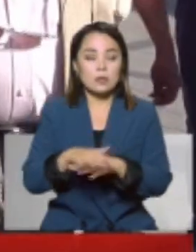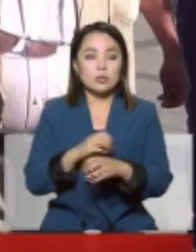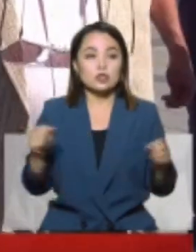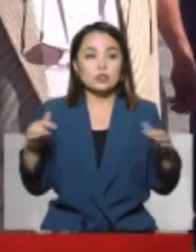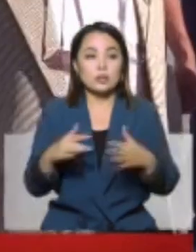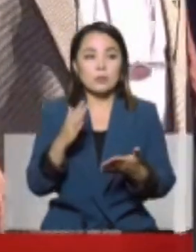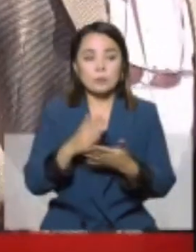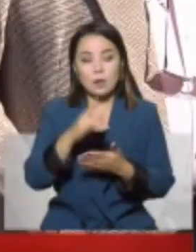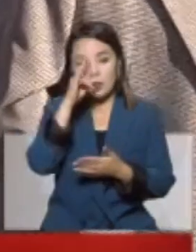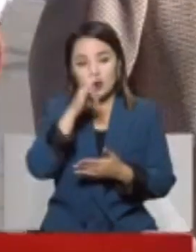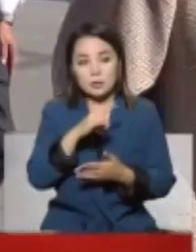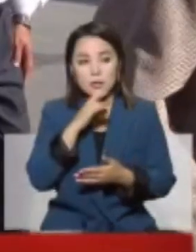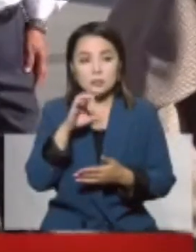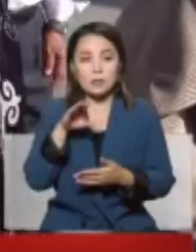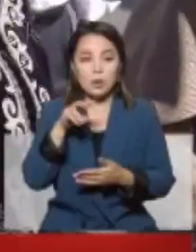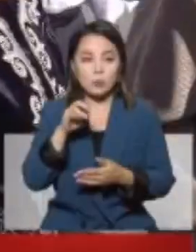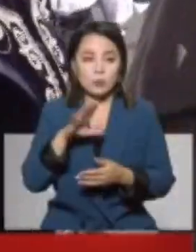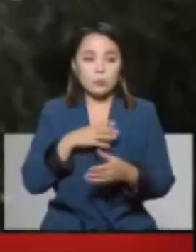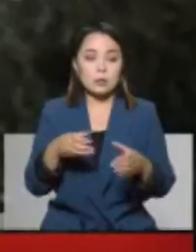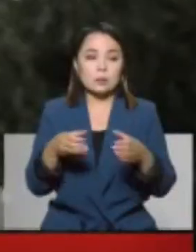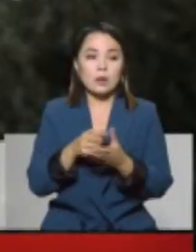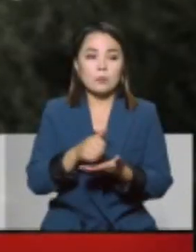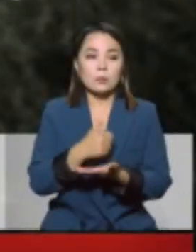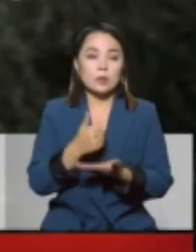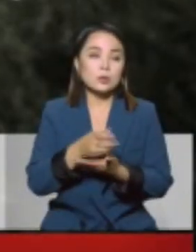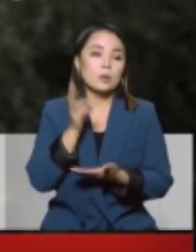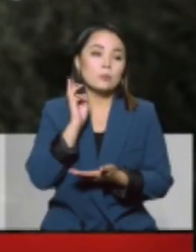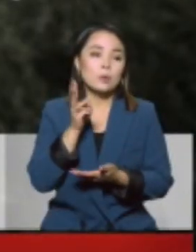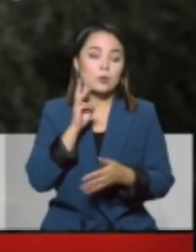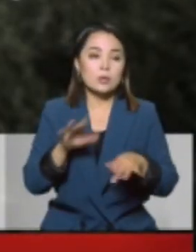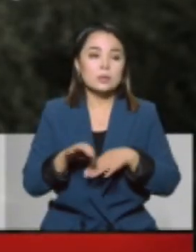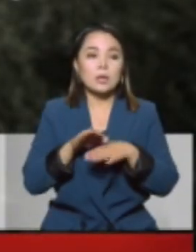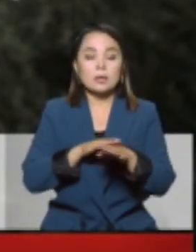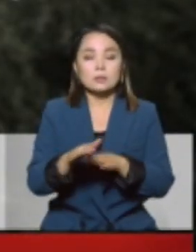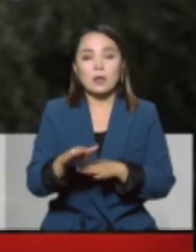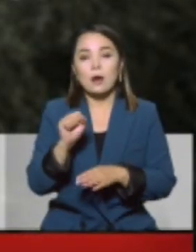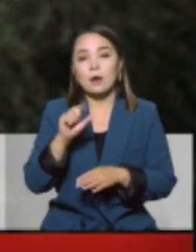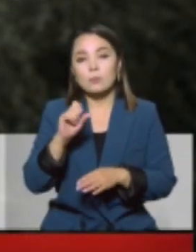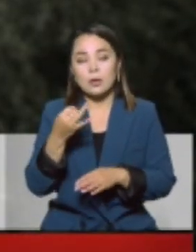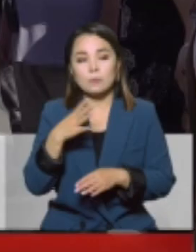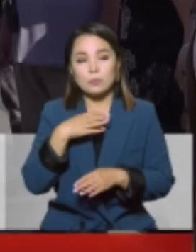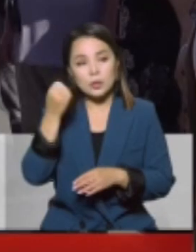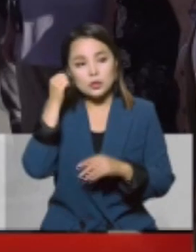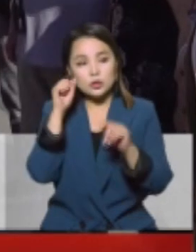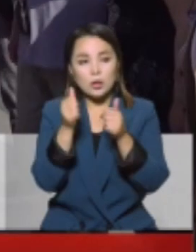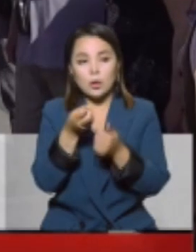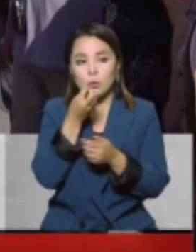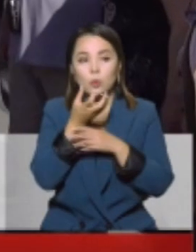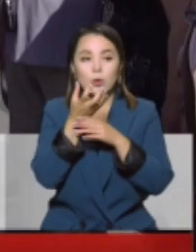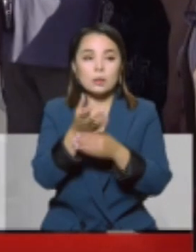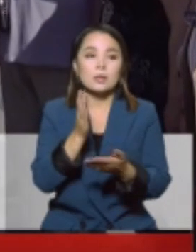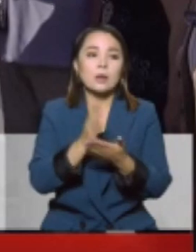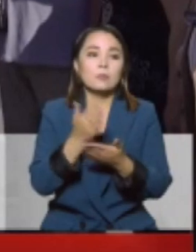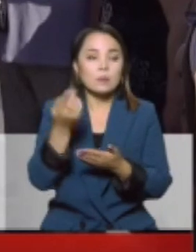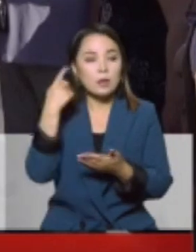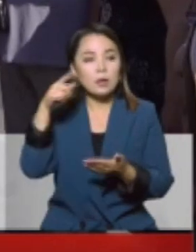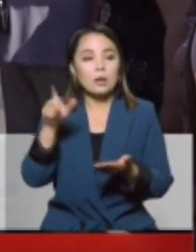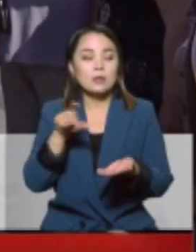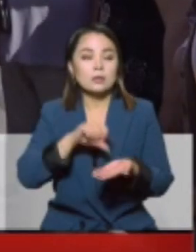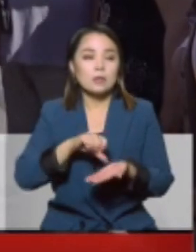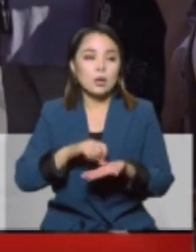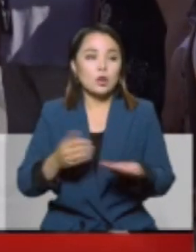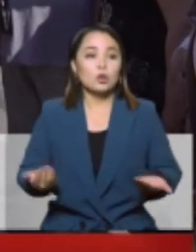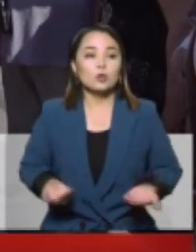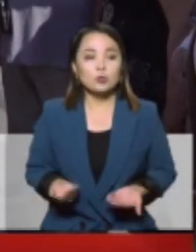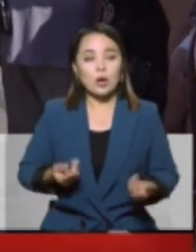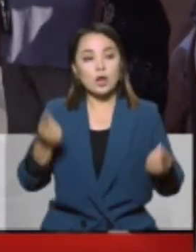жиналды. Қазақстанның İstanbul'daki бас консулдығының бұрындық болуымен өткен шарада хакім Абайдың ескерткішіне гүл шоқтары қойылып, ақынның өмірі мен